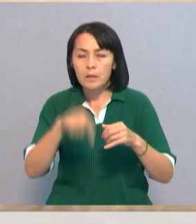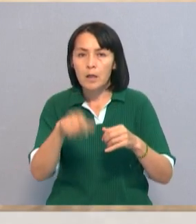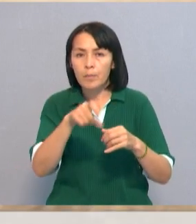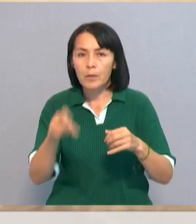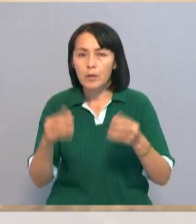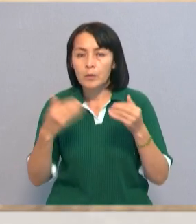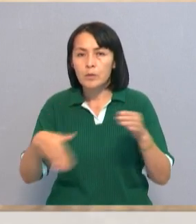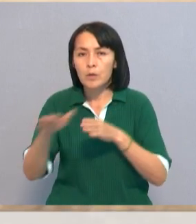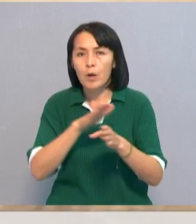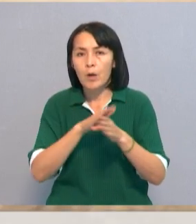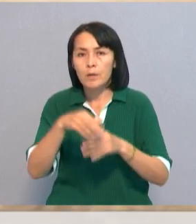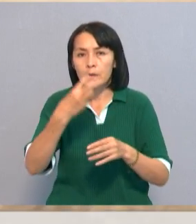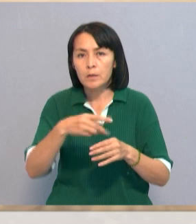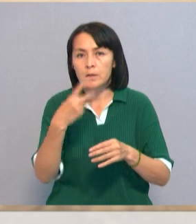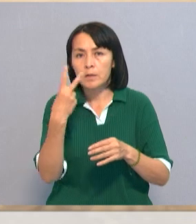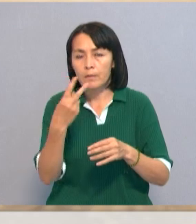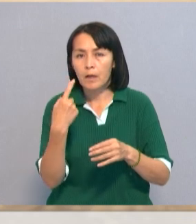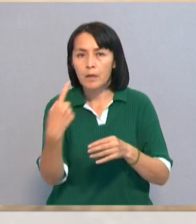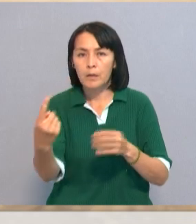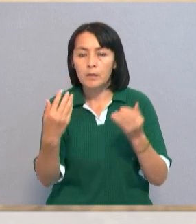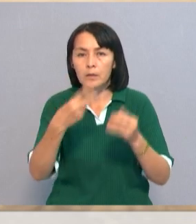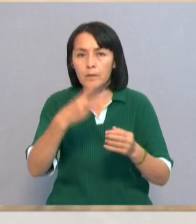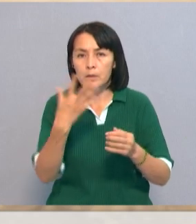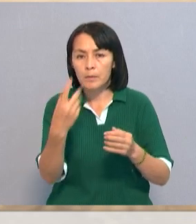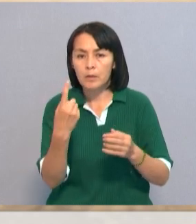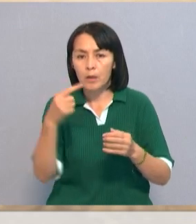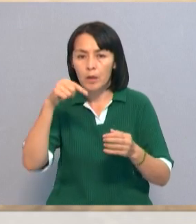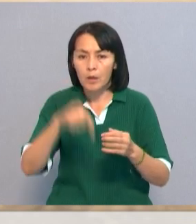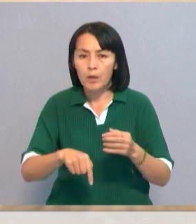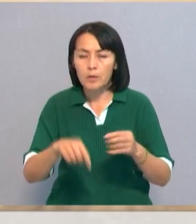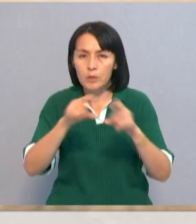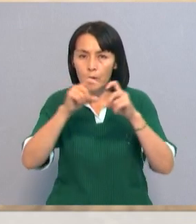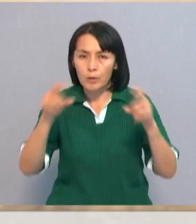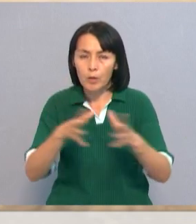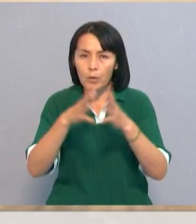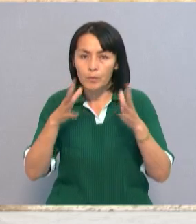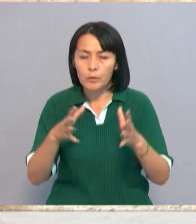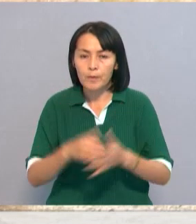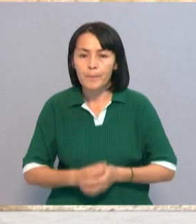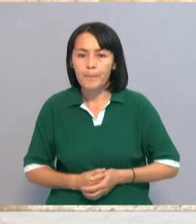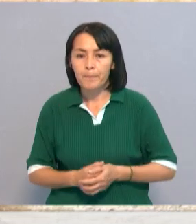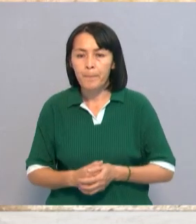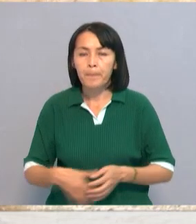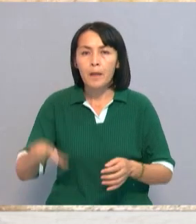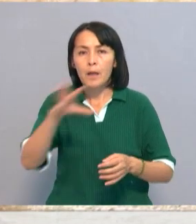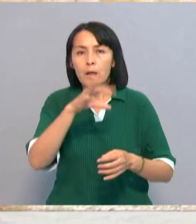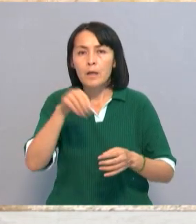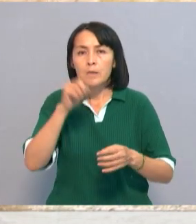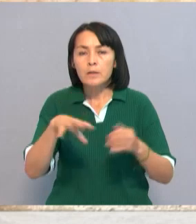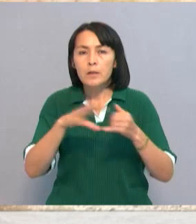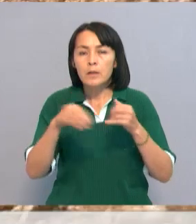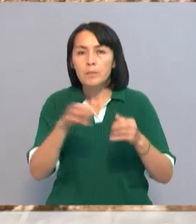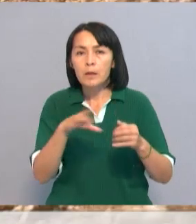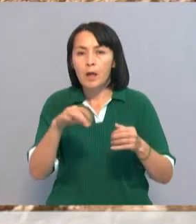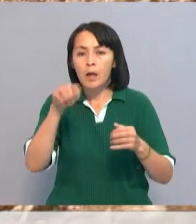абонентов. Общая протяженность 32 километра. 25 километров из них трубами большого диаметра. Все пустующие земли